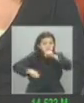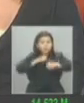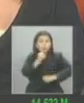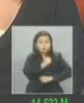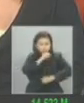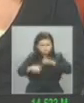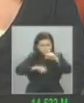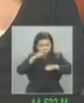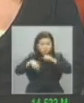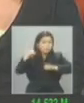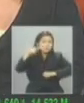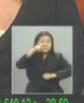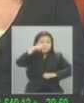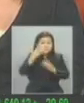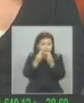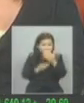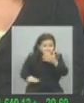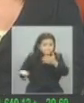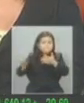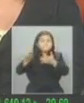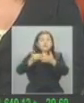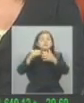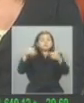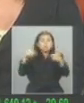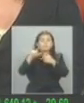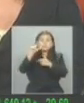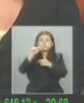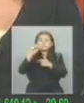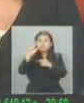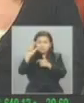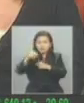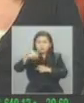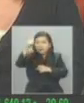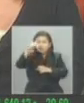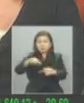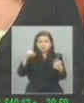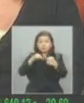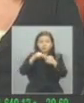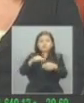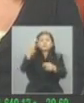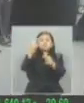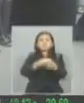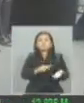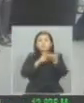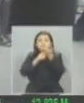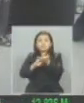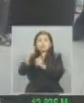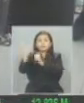ทยนั้นทำคะแนนขยับขึ้นมาอยู่อันดับที่23ให้ได้ค่ะเพื่อที่จะลุ้นโควต้าไปโอลิมปิกเกมส์ค่ะ